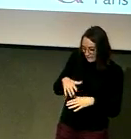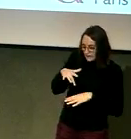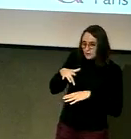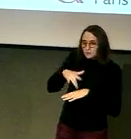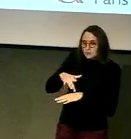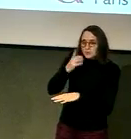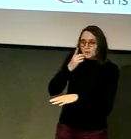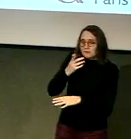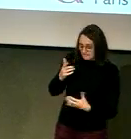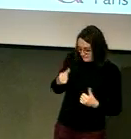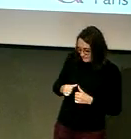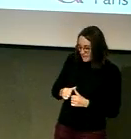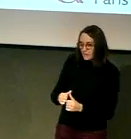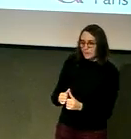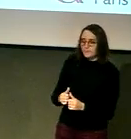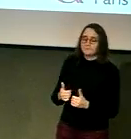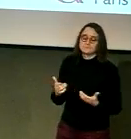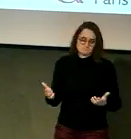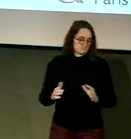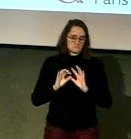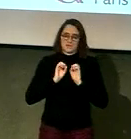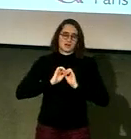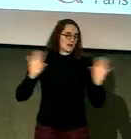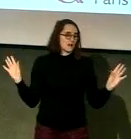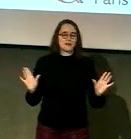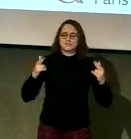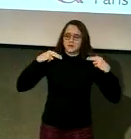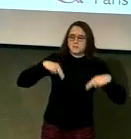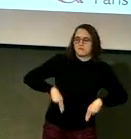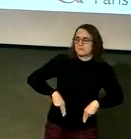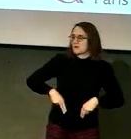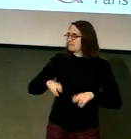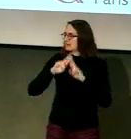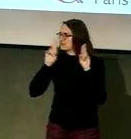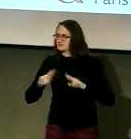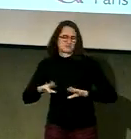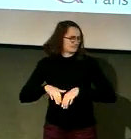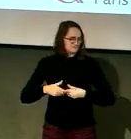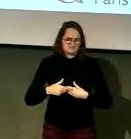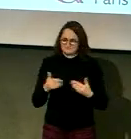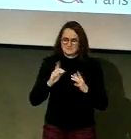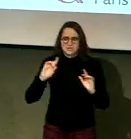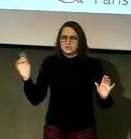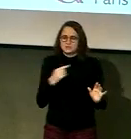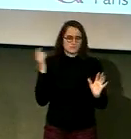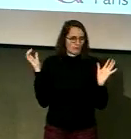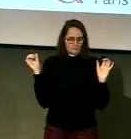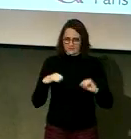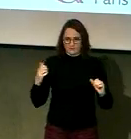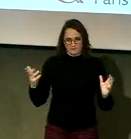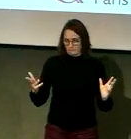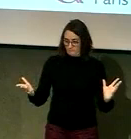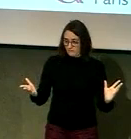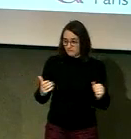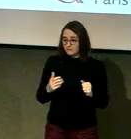Alors, on est assez d'accord dans toutes les instances gouvernementales, internationales, etc. Tout le monde s'accorde sur la